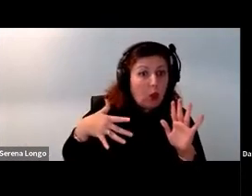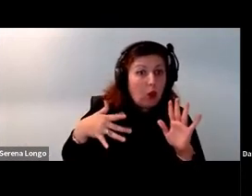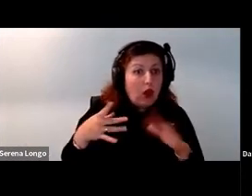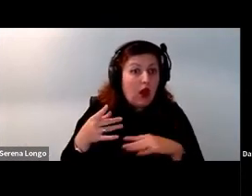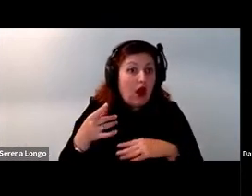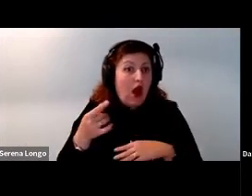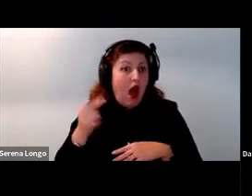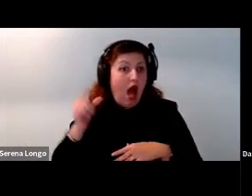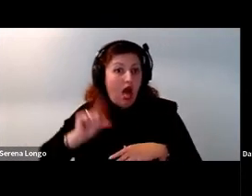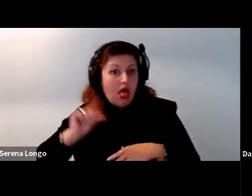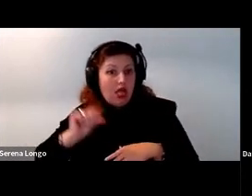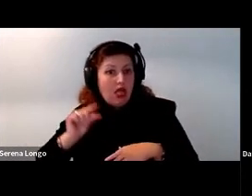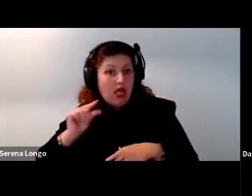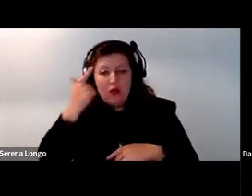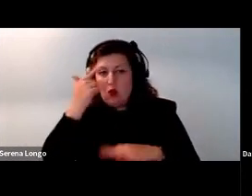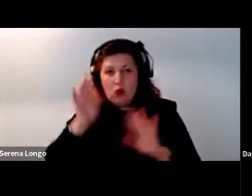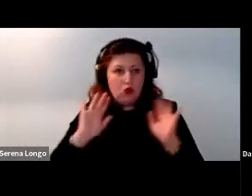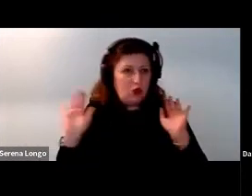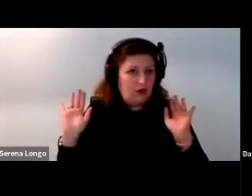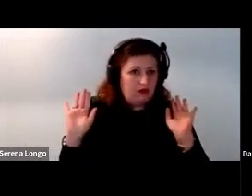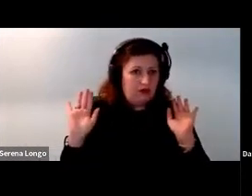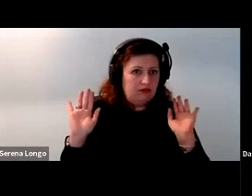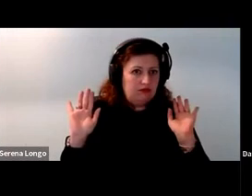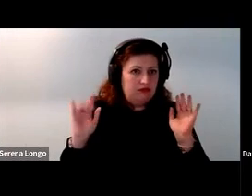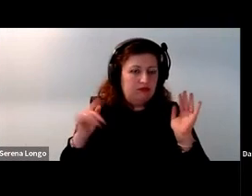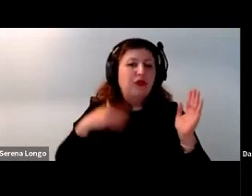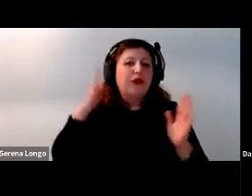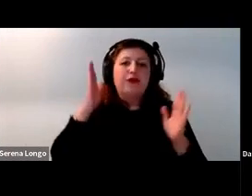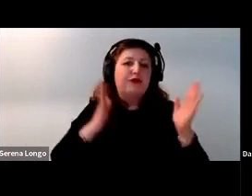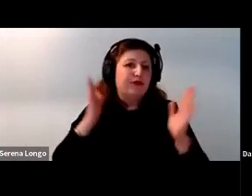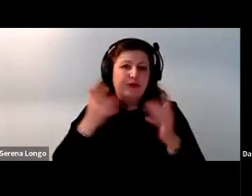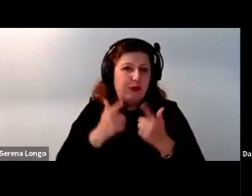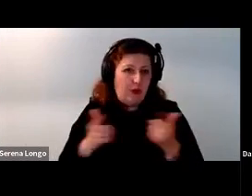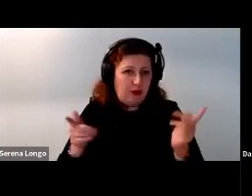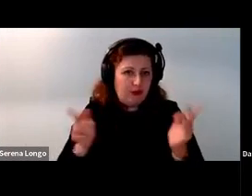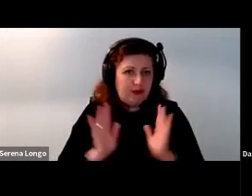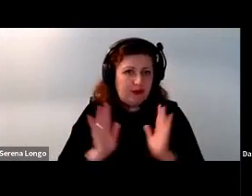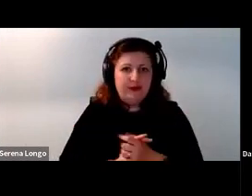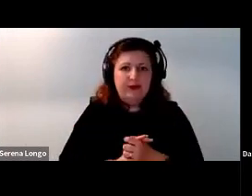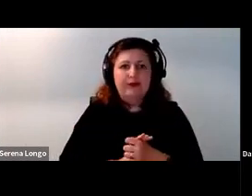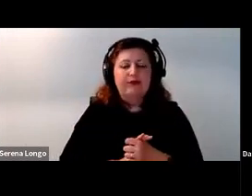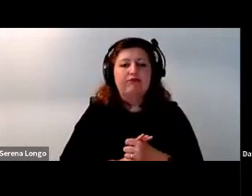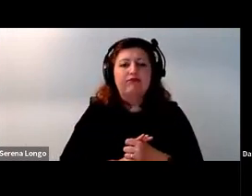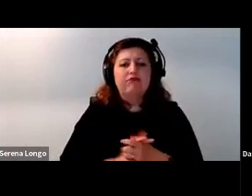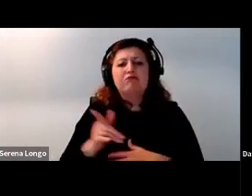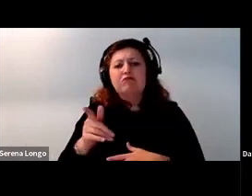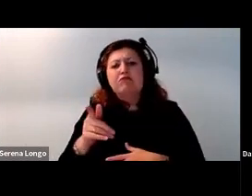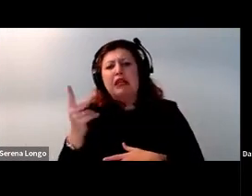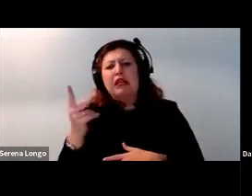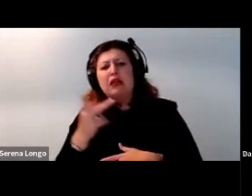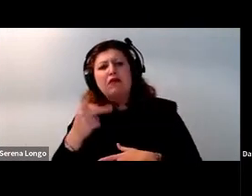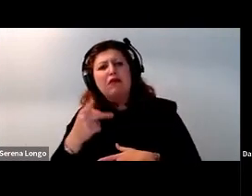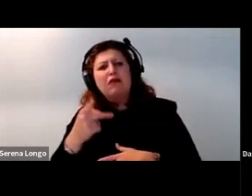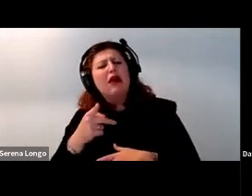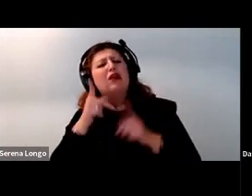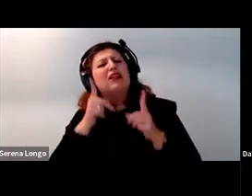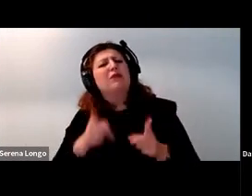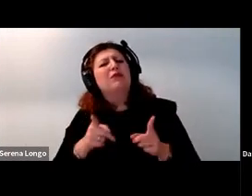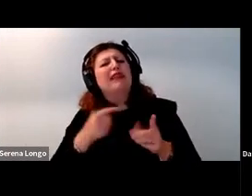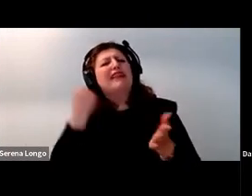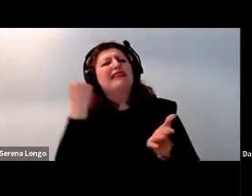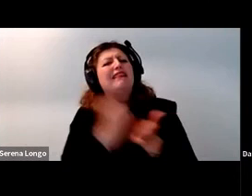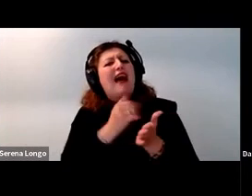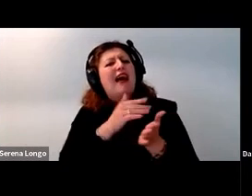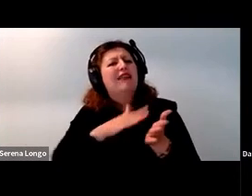se appunto era una domanda o un'affermazione. Sicuramente rispetto agli standard... abbiamo